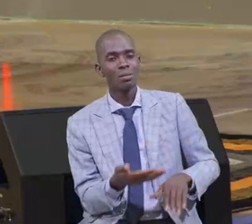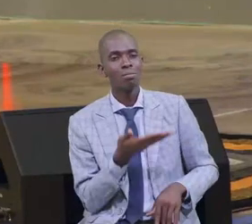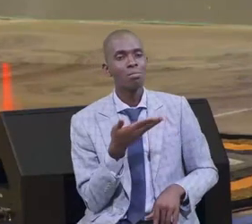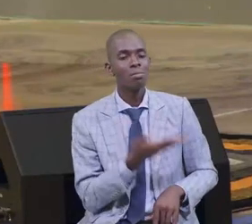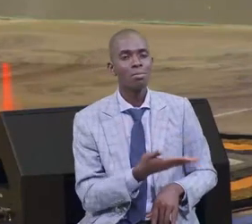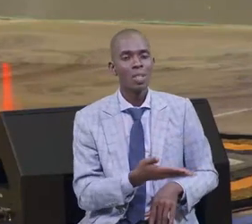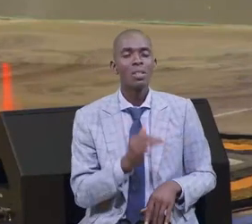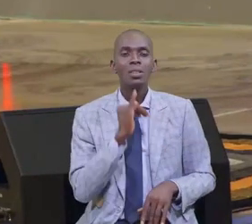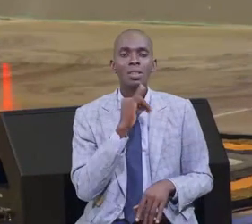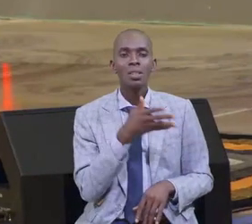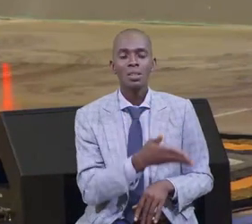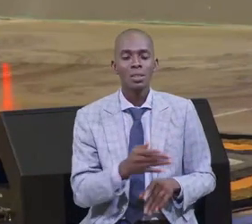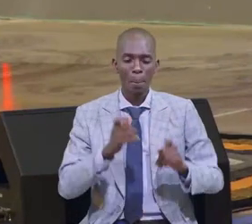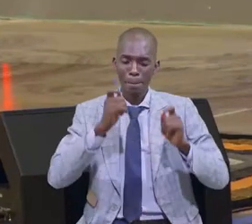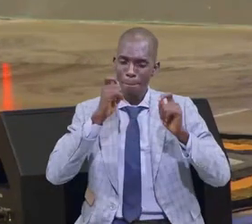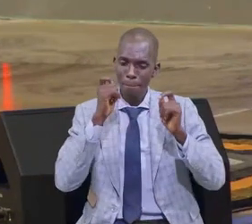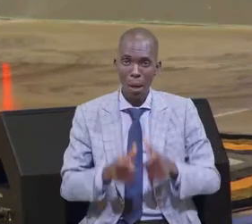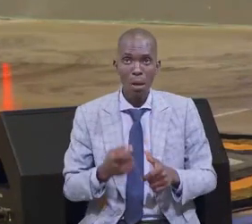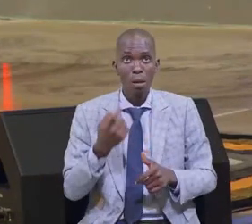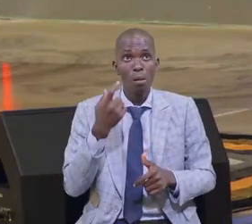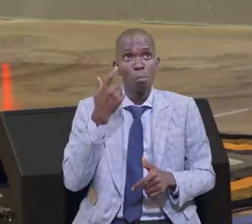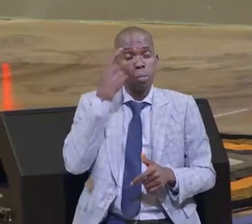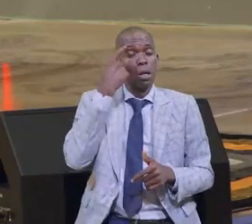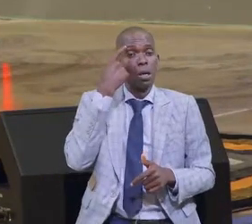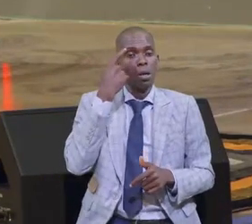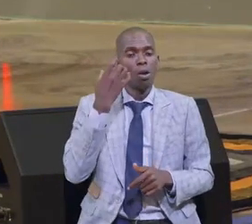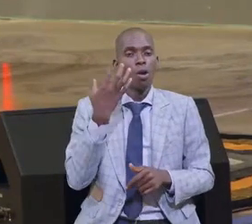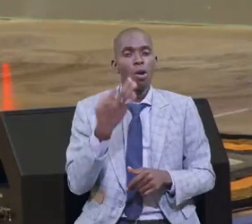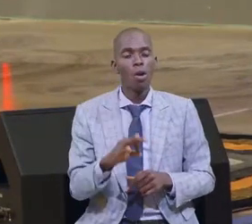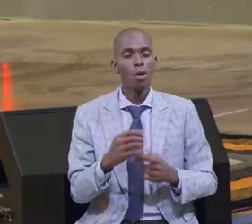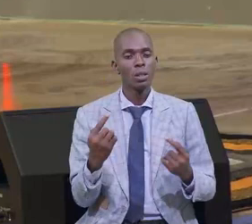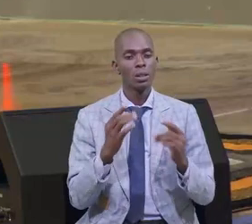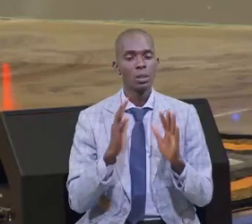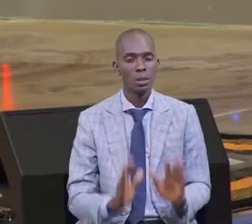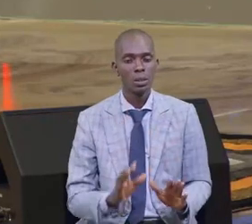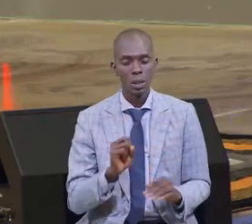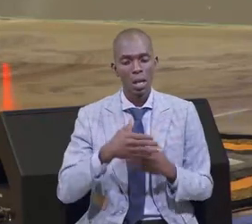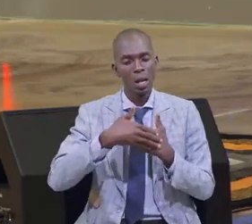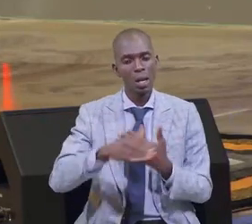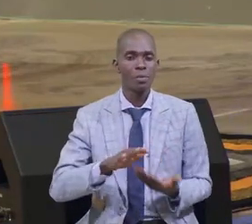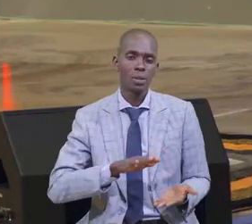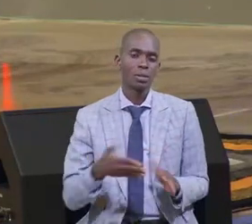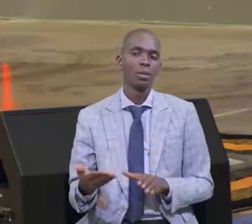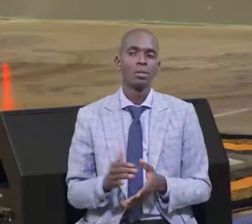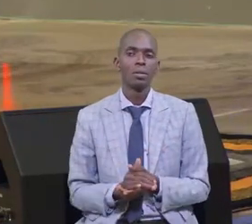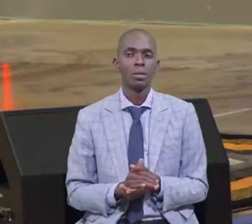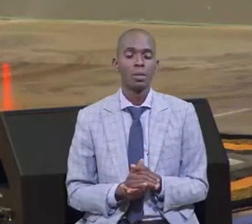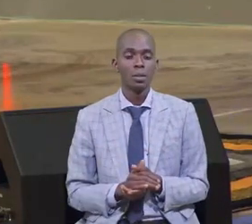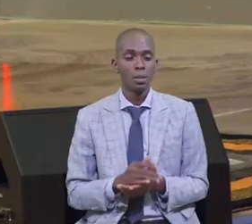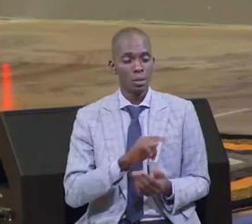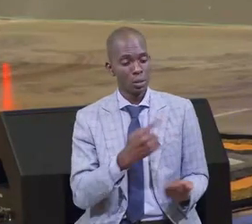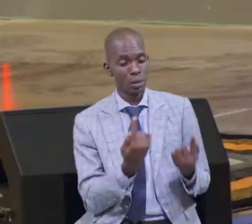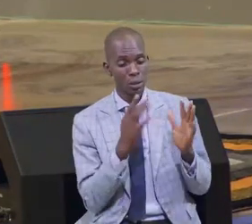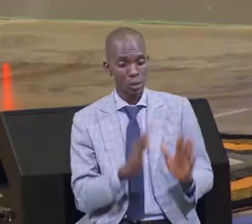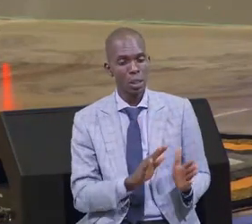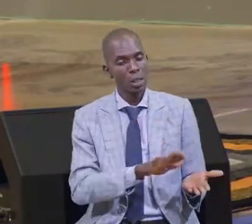meurt, il y a une prise de conscience instantanée après la mort du pécheur. Le